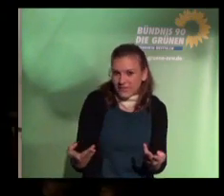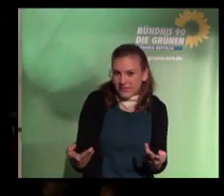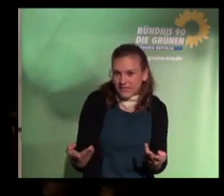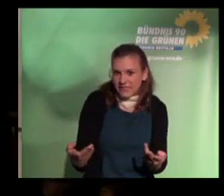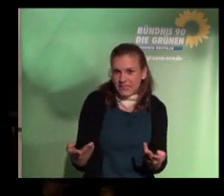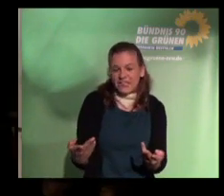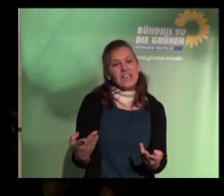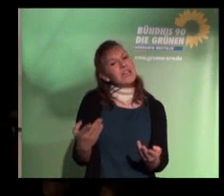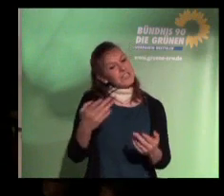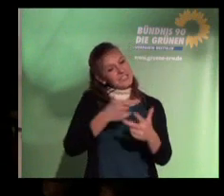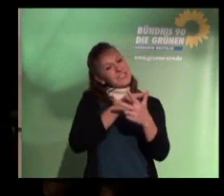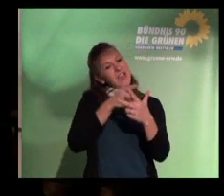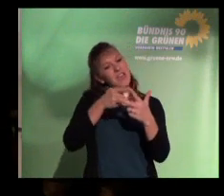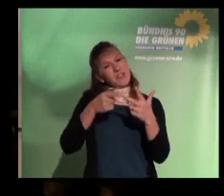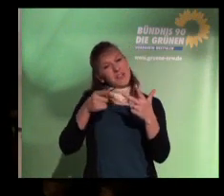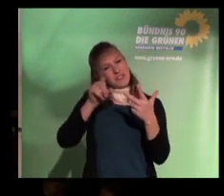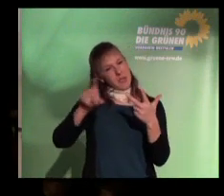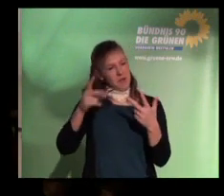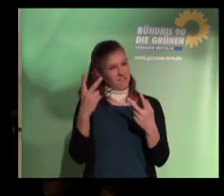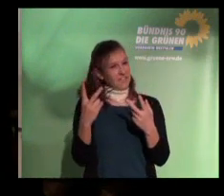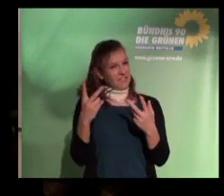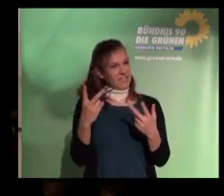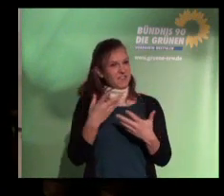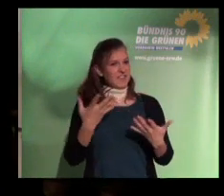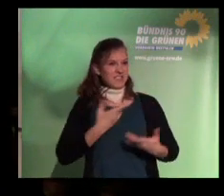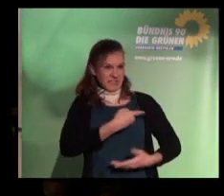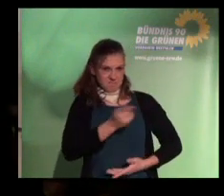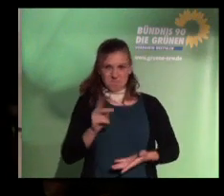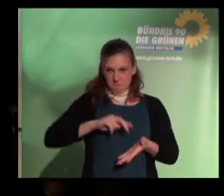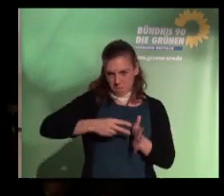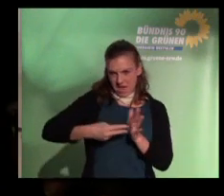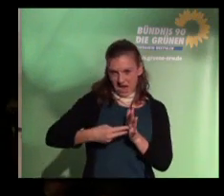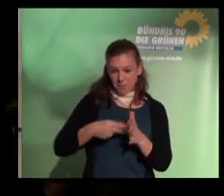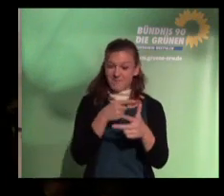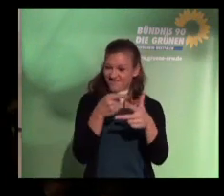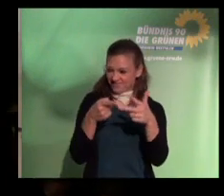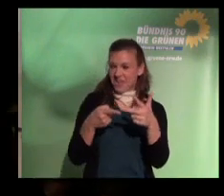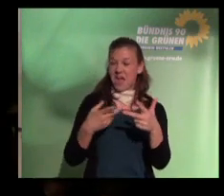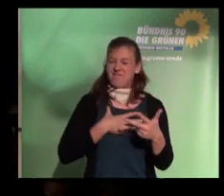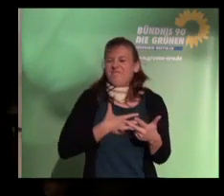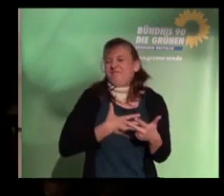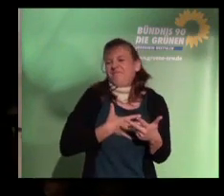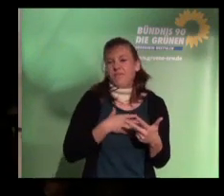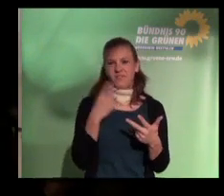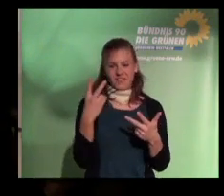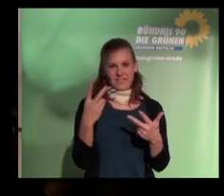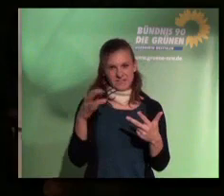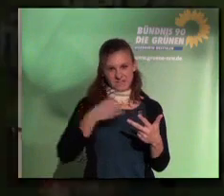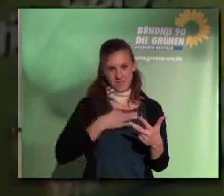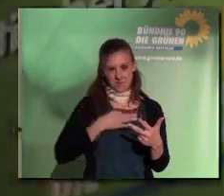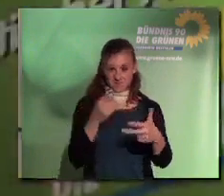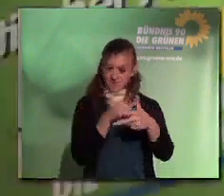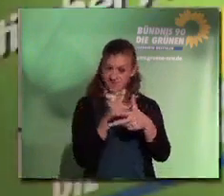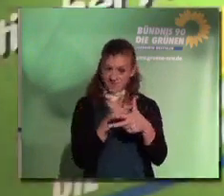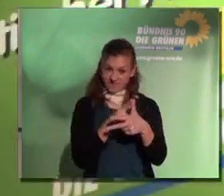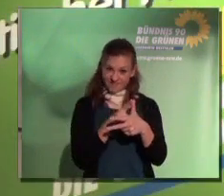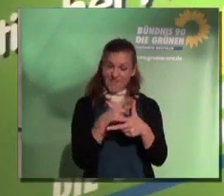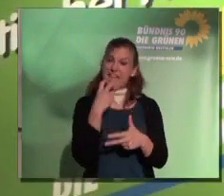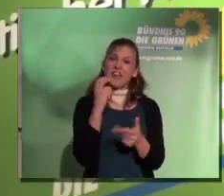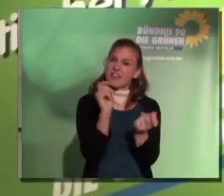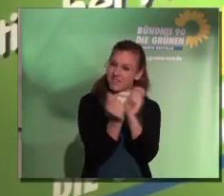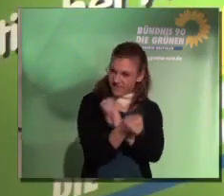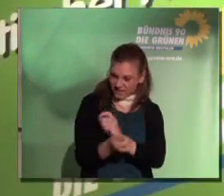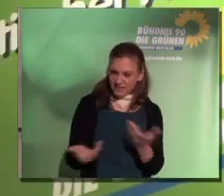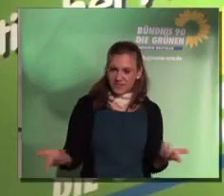auf 3 Punkte beschränken, was wir vorhaben, aber diese 3 Punkte liegen mir besonders am Herzen. Der erste Punkt ist die